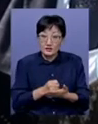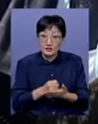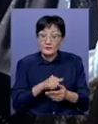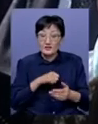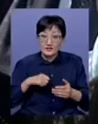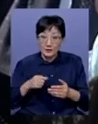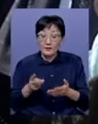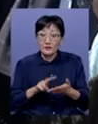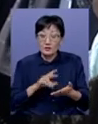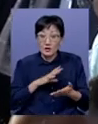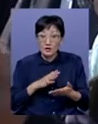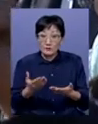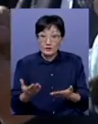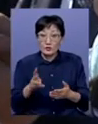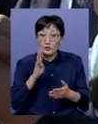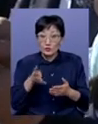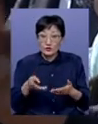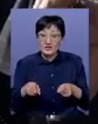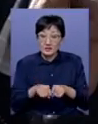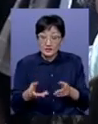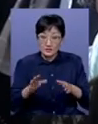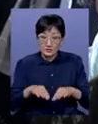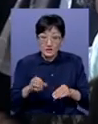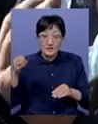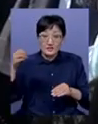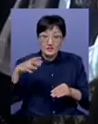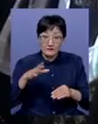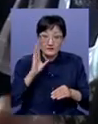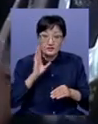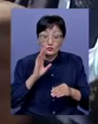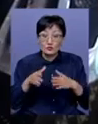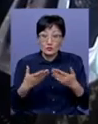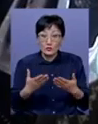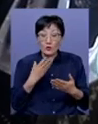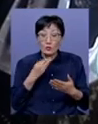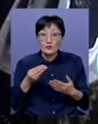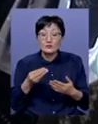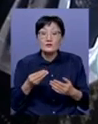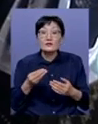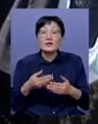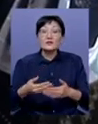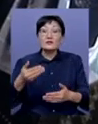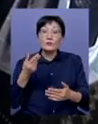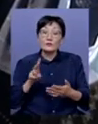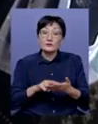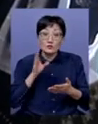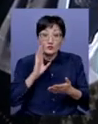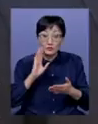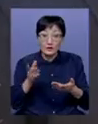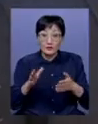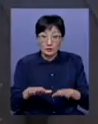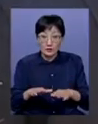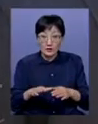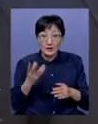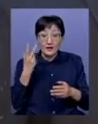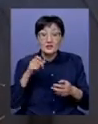жалғамақшы. Оны қойық бойғаны міне 4 жыл болды. Әлі свет су келген жоқ. Біздің өз суымызбен тұр. Енді осы проблемалар қашан шешіледі?